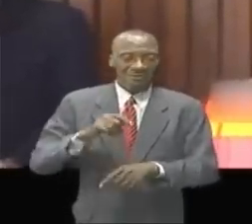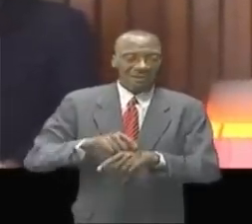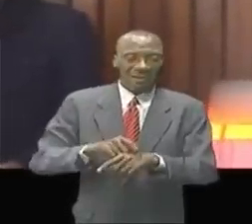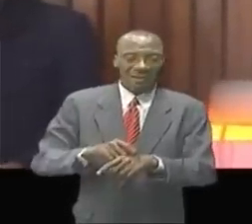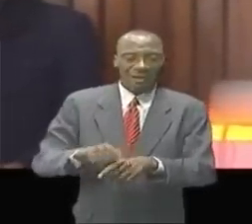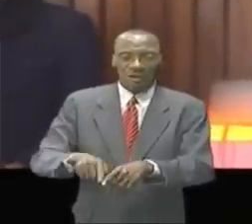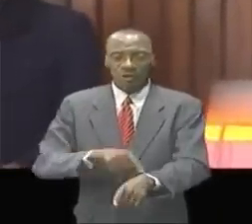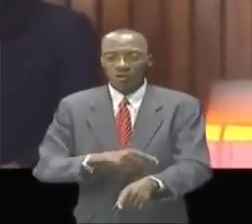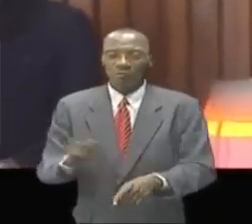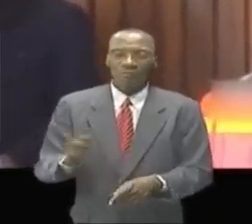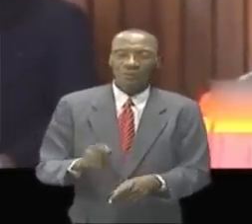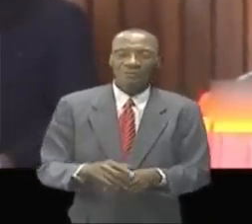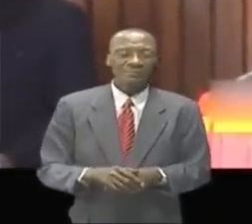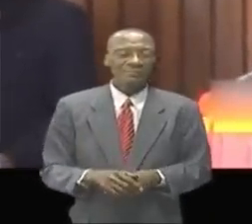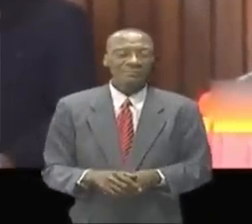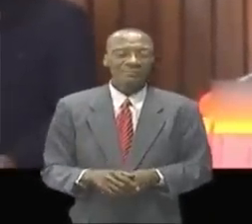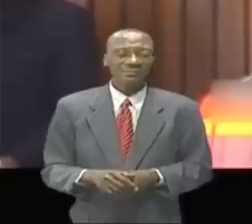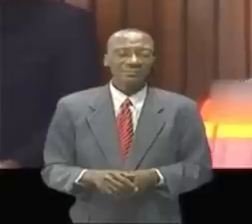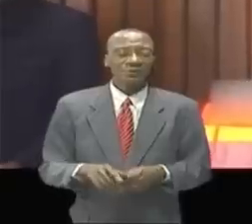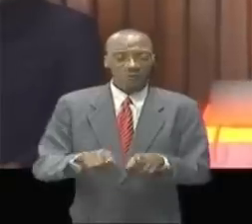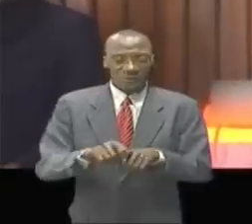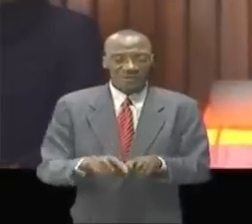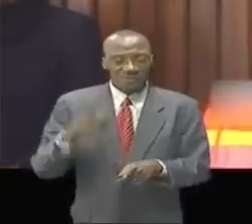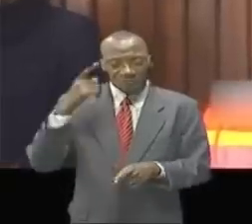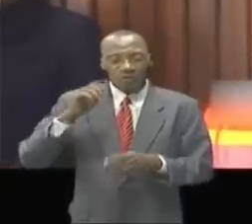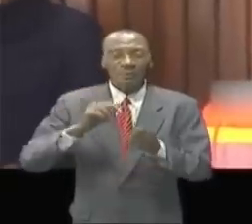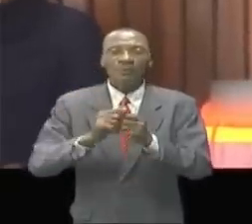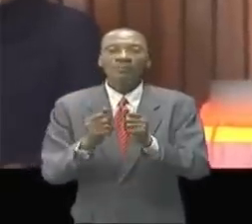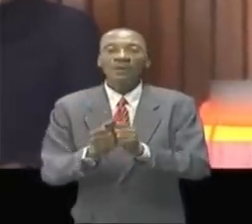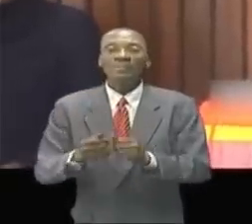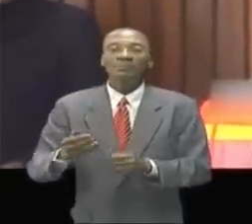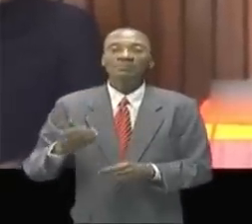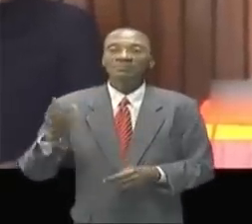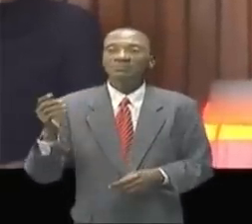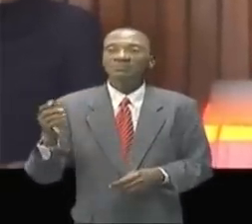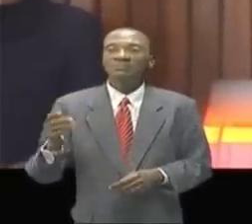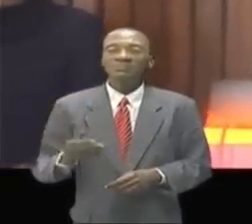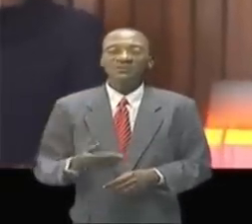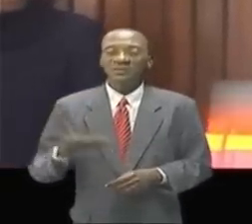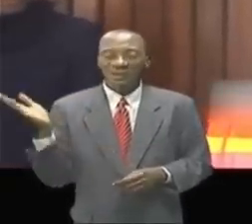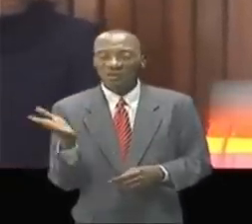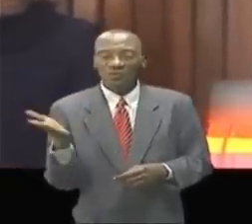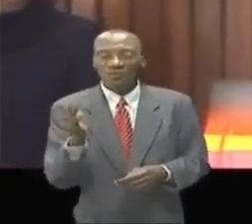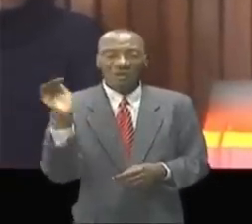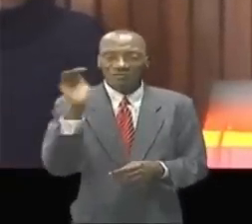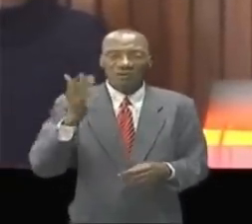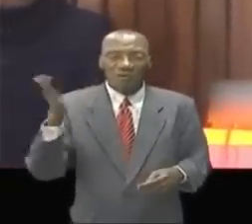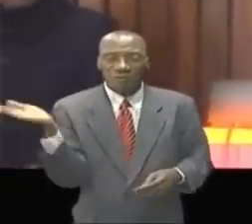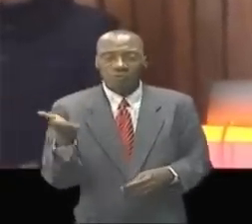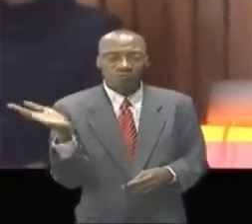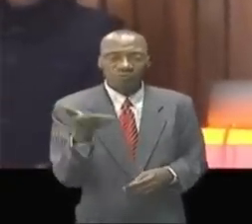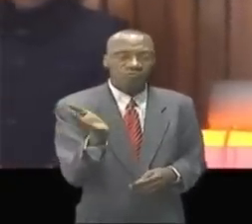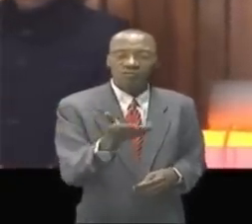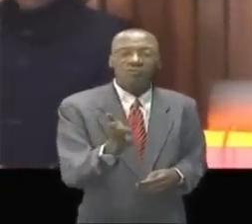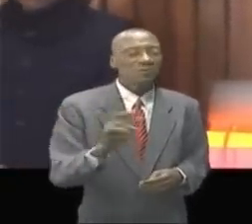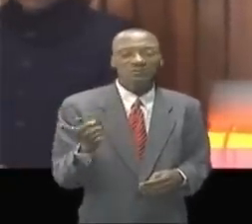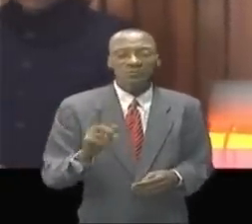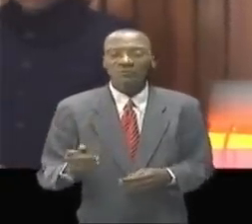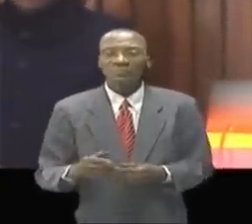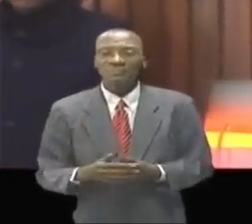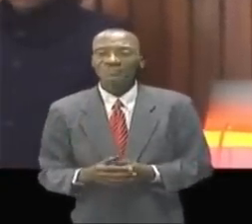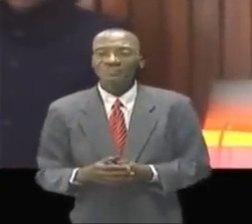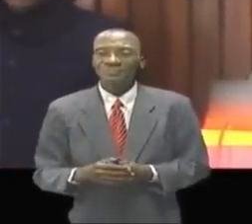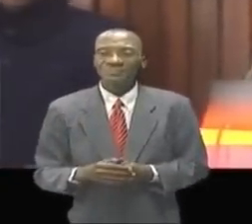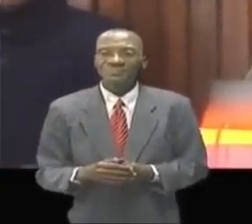en matière de reboisement et matérialiser le programme Jardin scolaire, 1